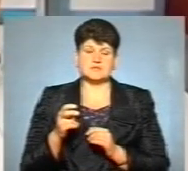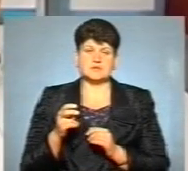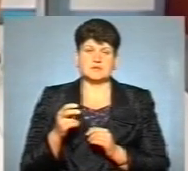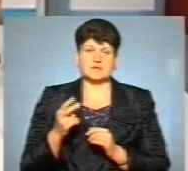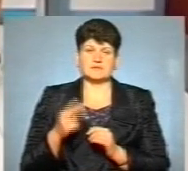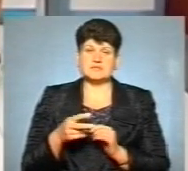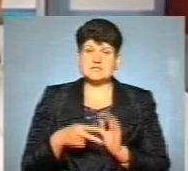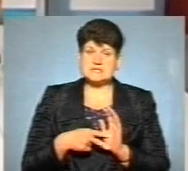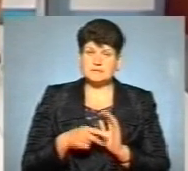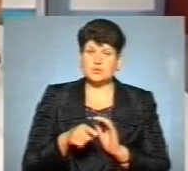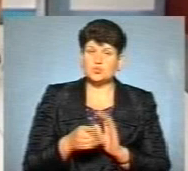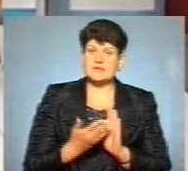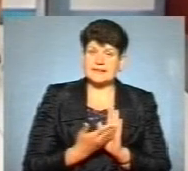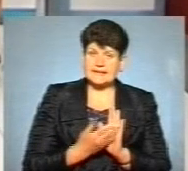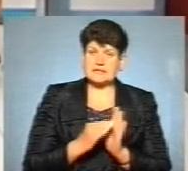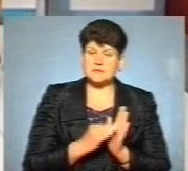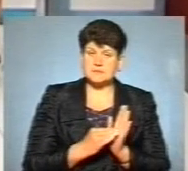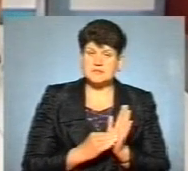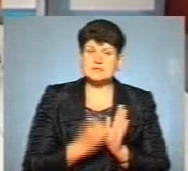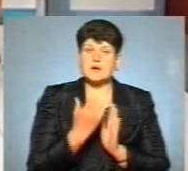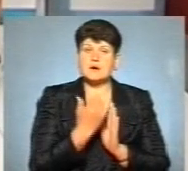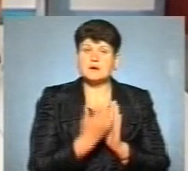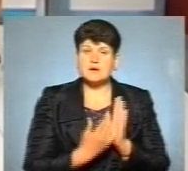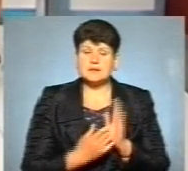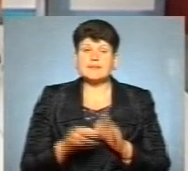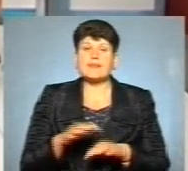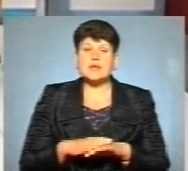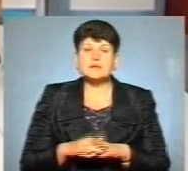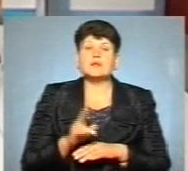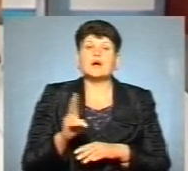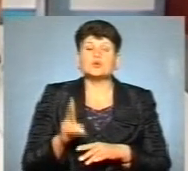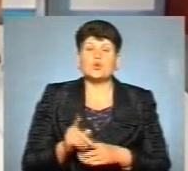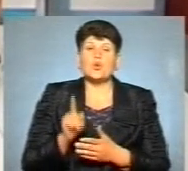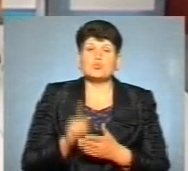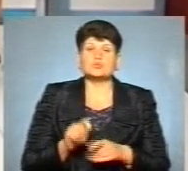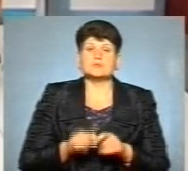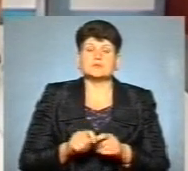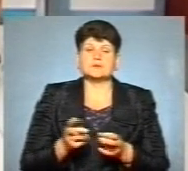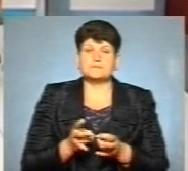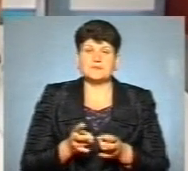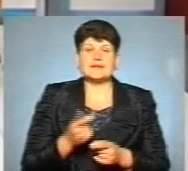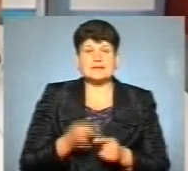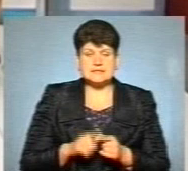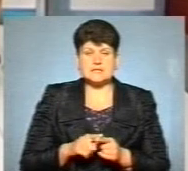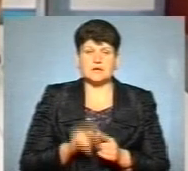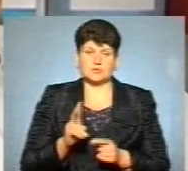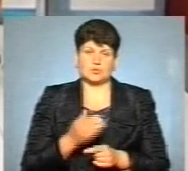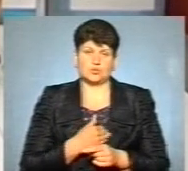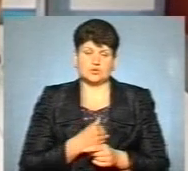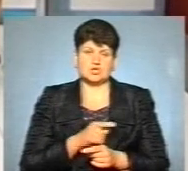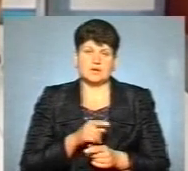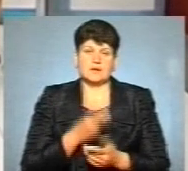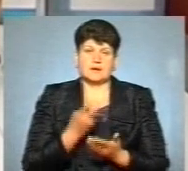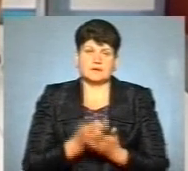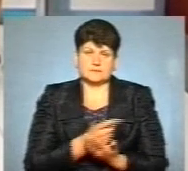1227. І тут якраз є контингенти населення, які підлягають обов'язковому тестуванню. Це пацієнти, так як в нас і були з підозрою на